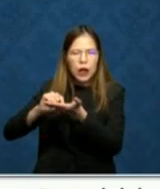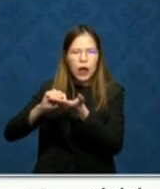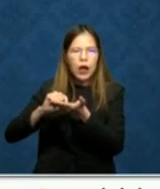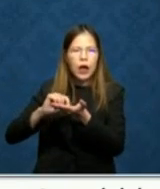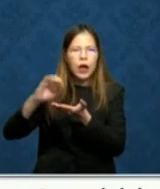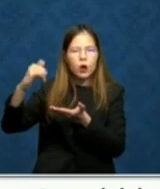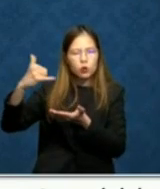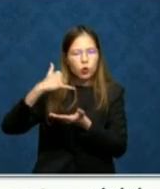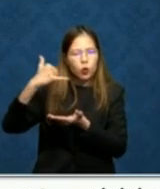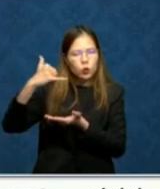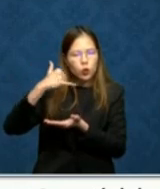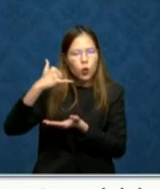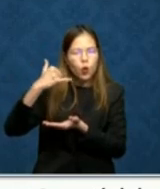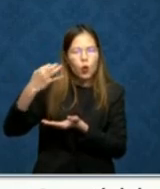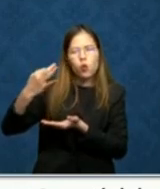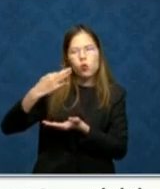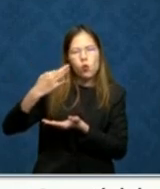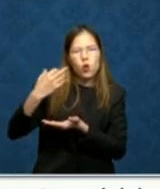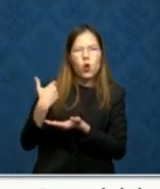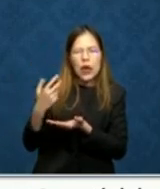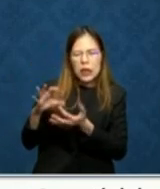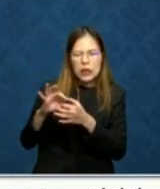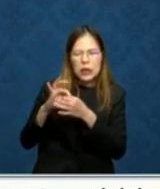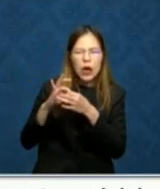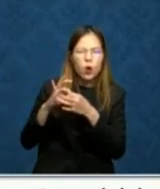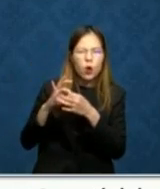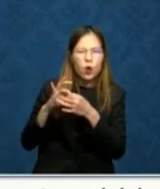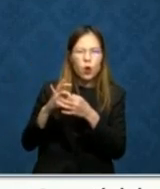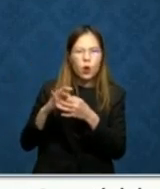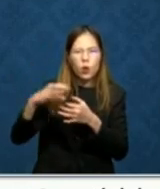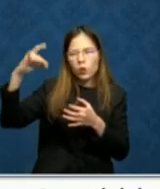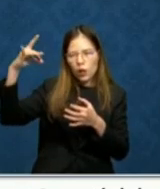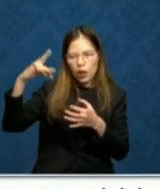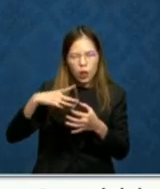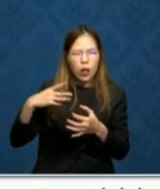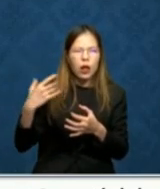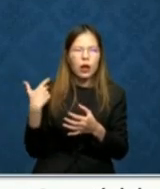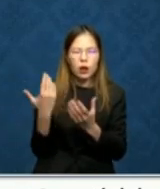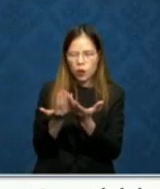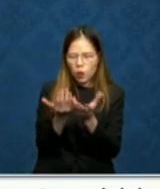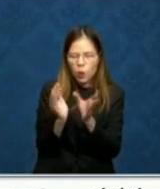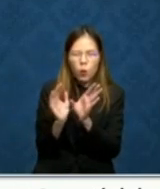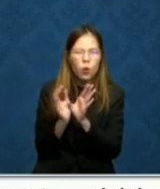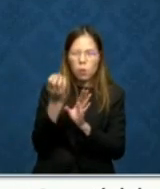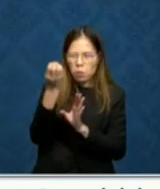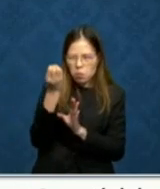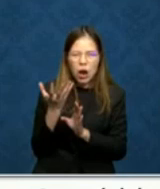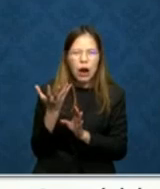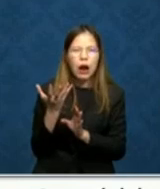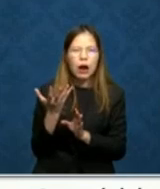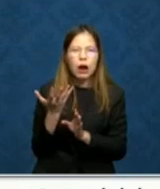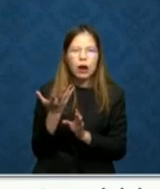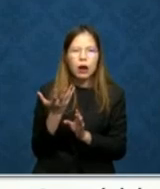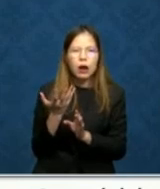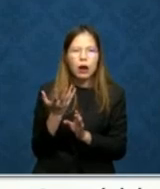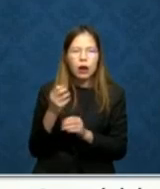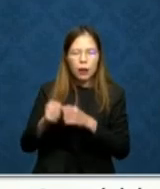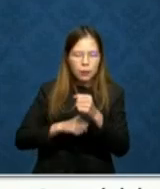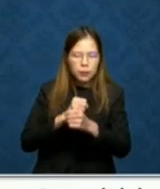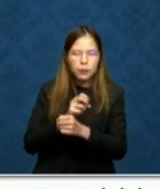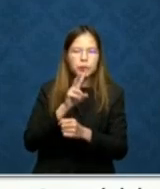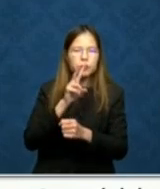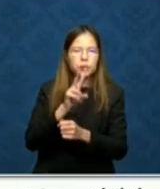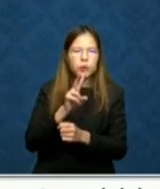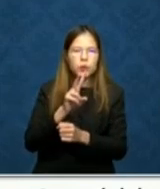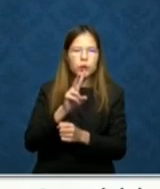ข้าศูนย์รับเรื่องร้องเรียนเนี่ยเรื่องความรุนแรงทางเพศเรื่องความรุนแรงในครอบครัวเนี่ยมากขึ้นโดยปี2020ค่